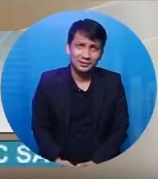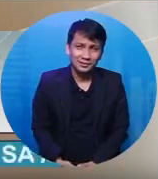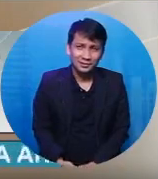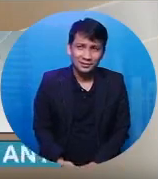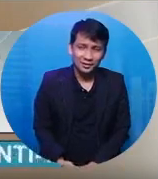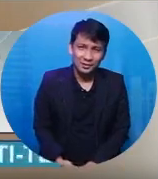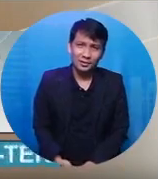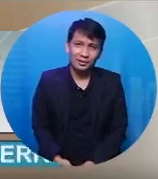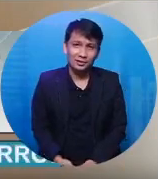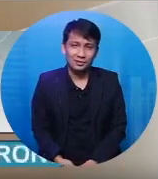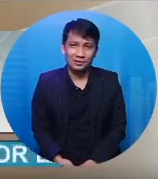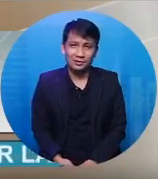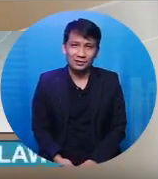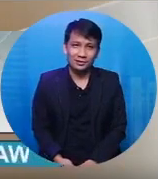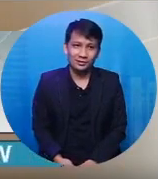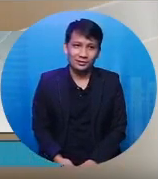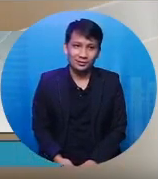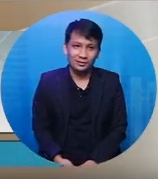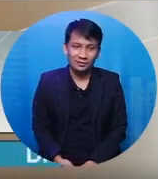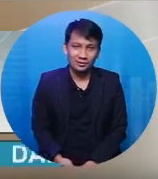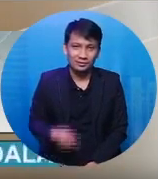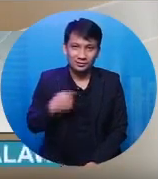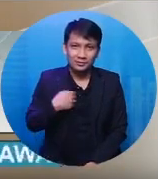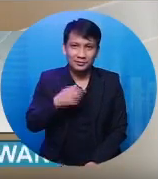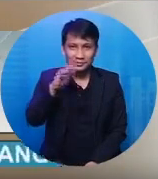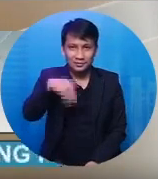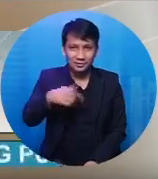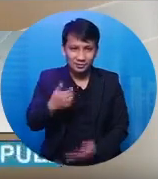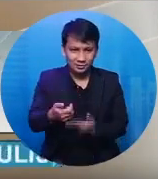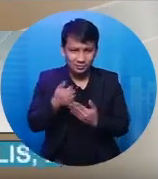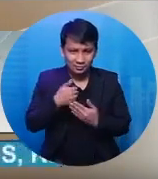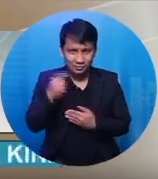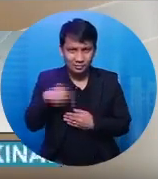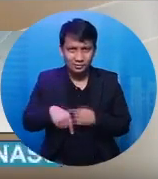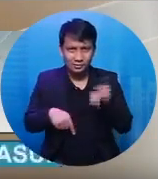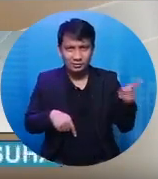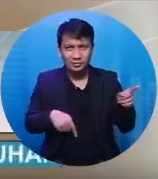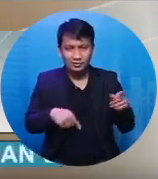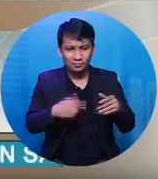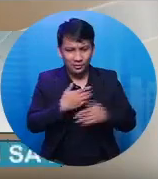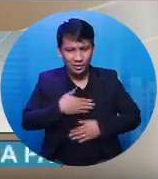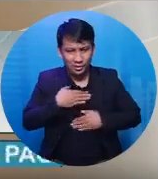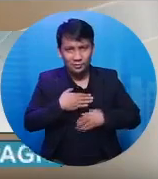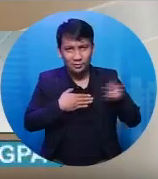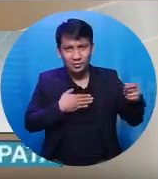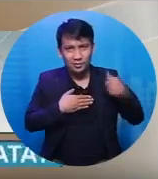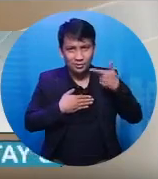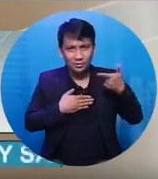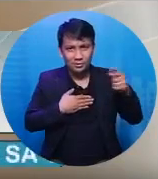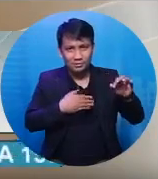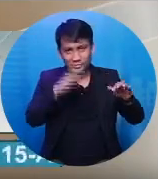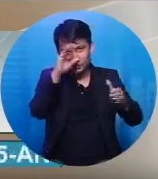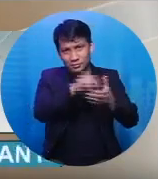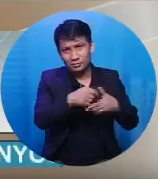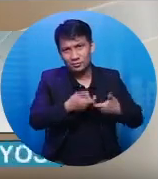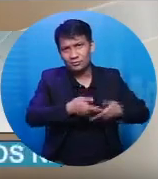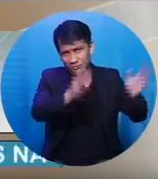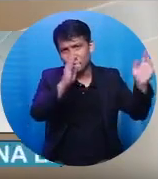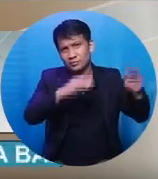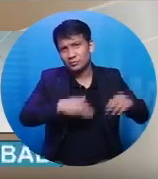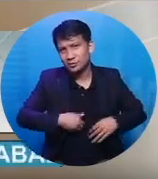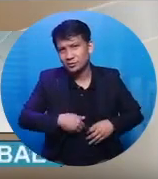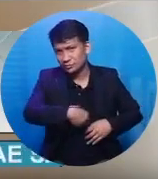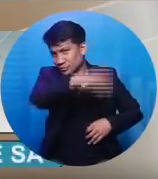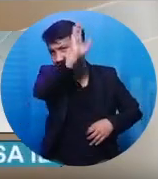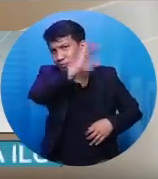Ma'am. Sir, kami po ang tulungan ninyong mga anak ko. Ang total masaya na siya sa kabit niya. Sabi niya, mas masaya siya sa kabit niya. Kaya binigay